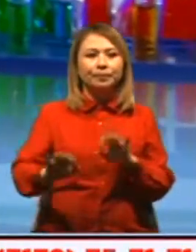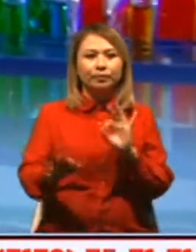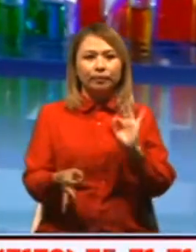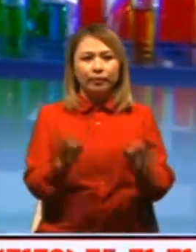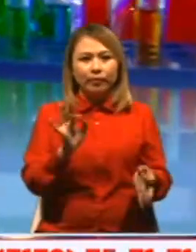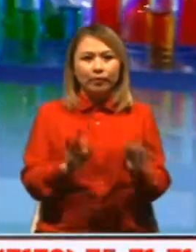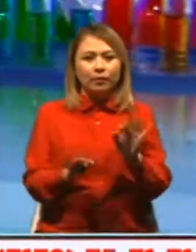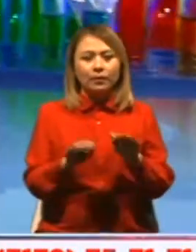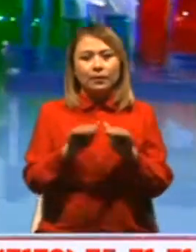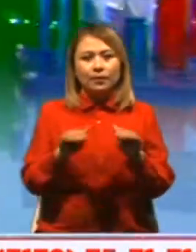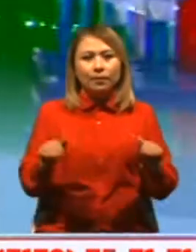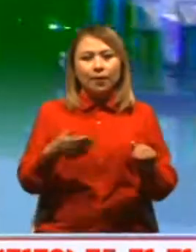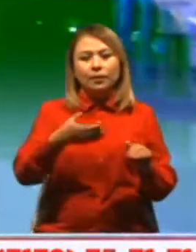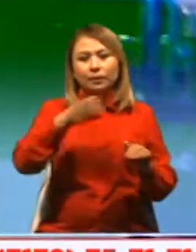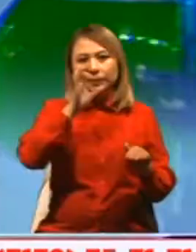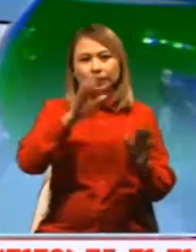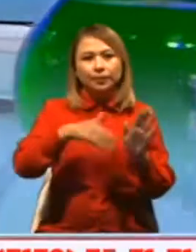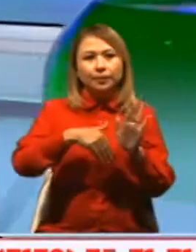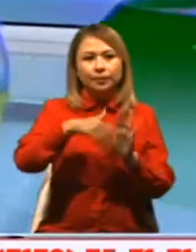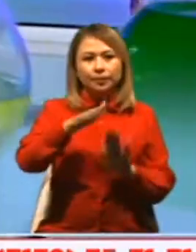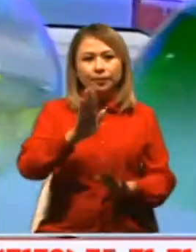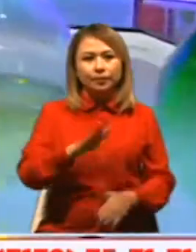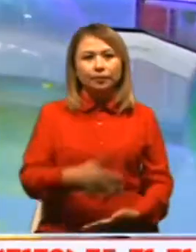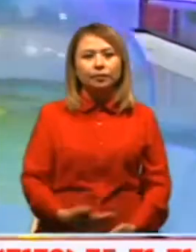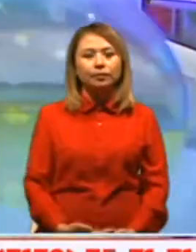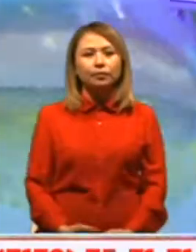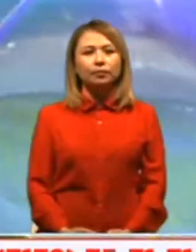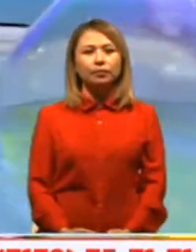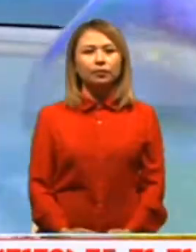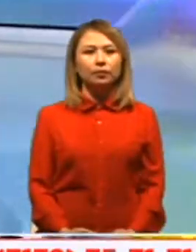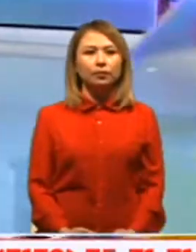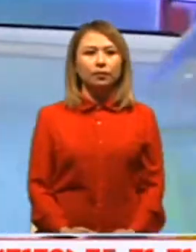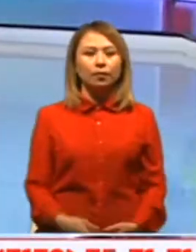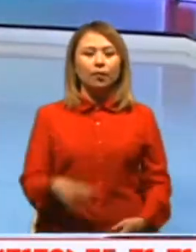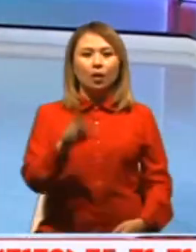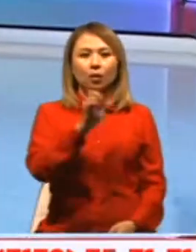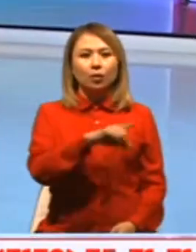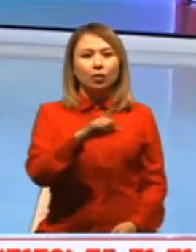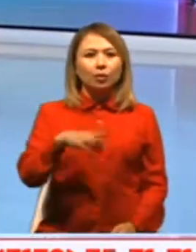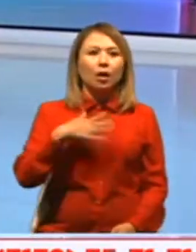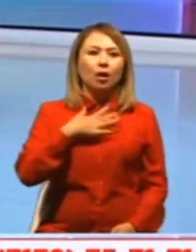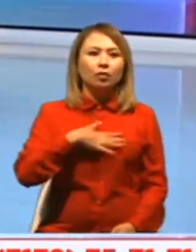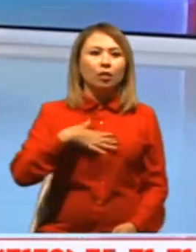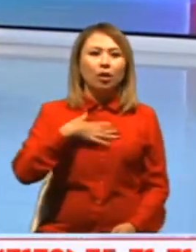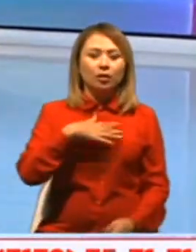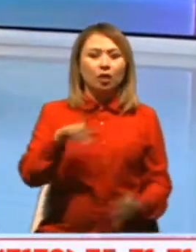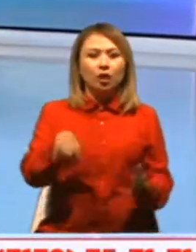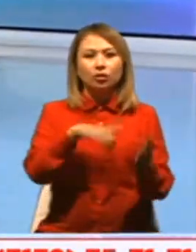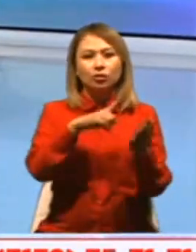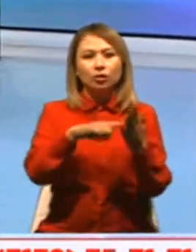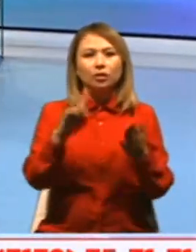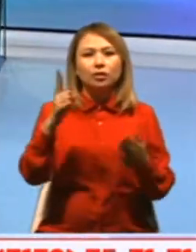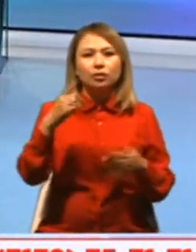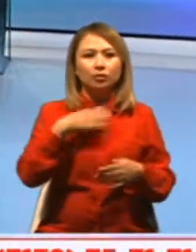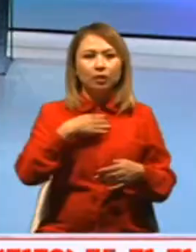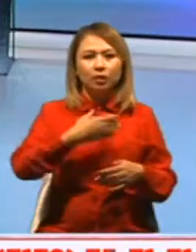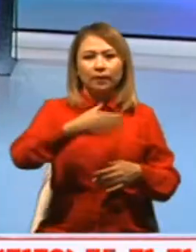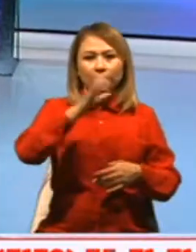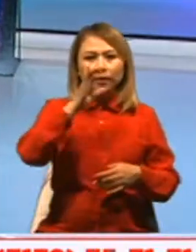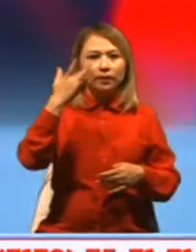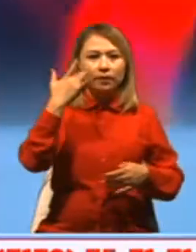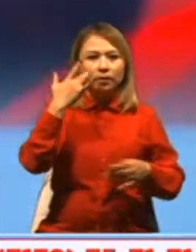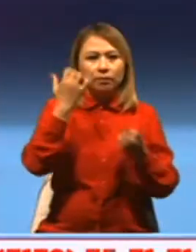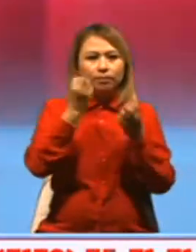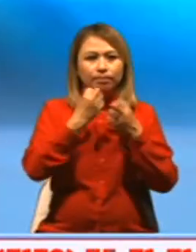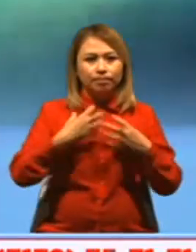қалыпты деңгейде ішіп қабылдап отырған дұрыс. Көрермендерді толғандыратын сұрақтың бірі, неге мен су ішсем ісініп кетем,